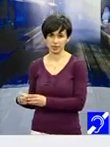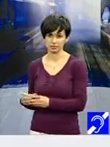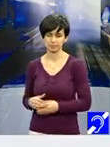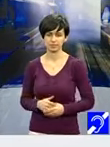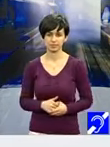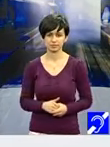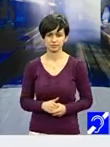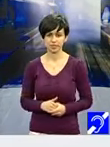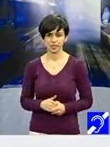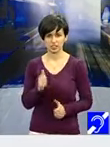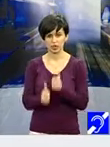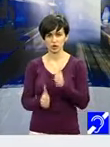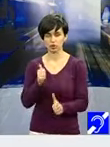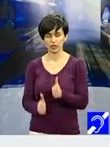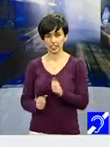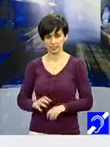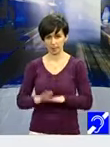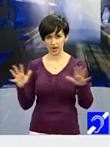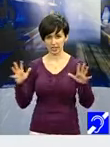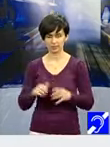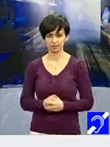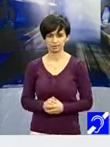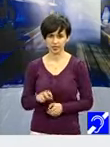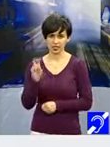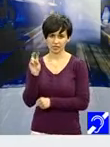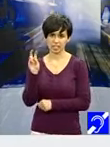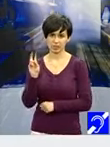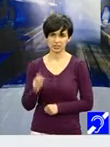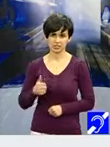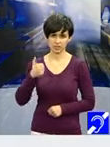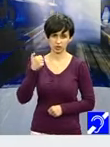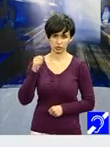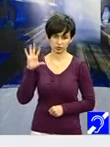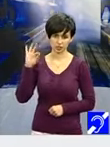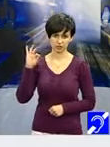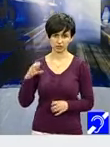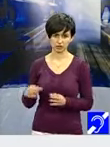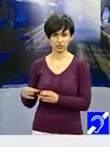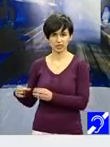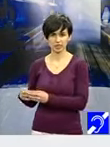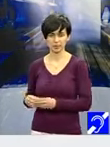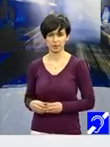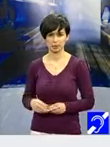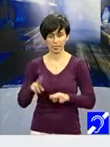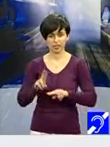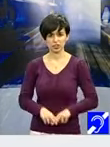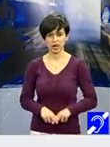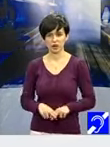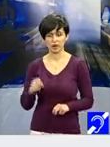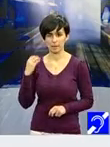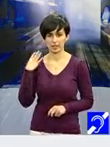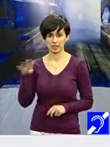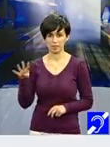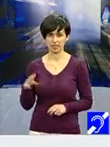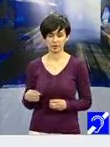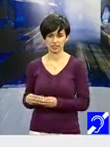Concurența acerbă. Da. S-au înscris 150 de echipe la început și acum au rămas 14 alianțe. Noi suntem aliați cu o